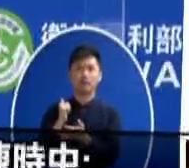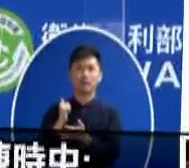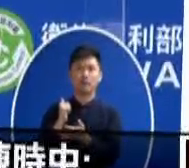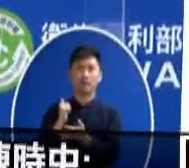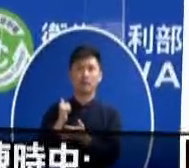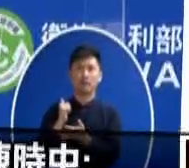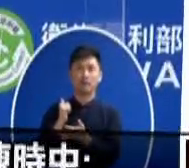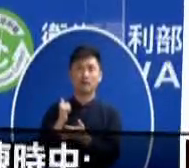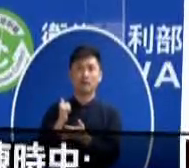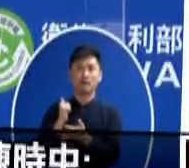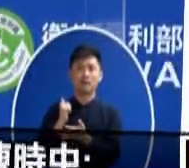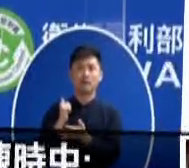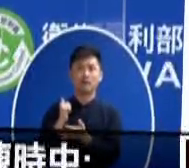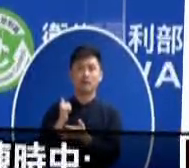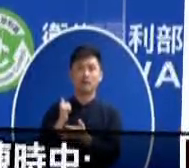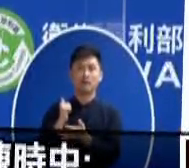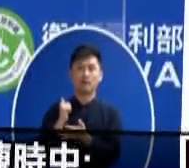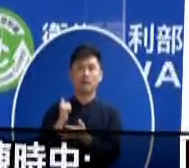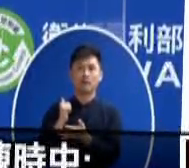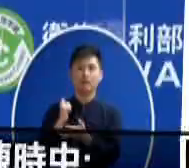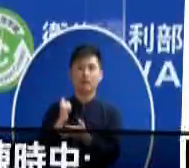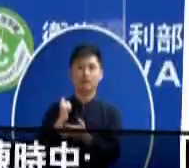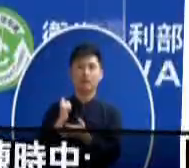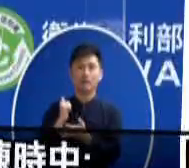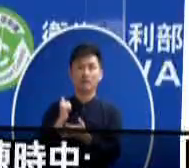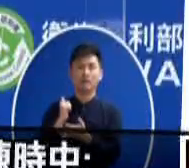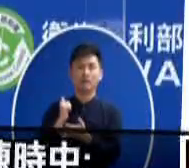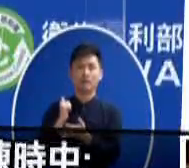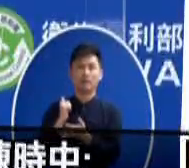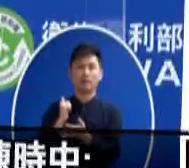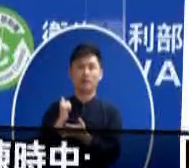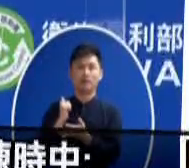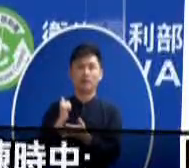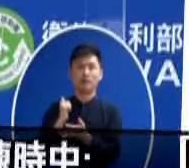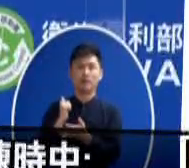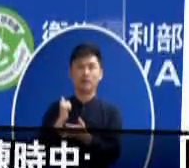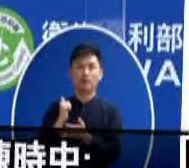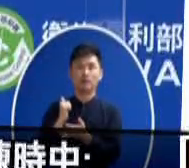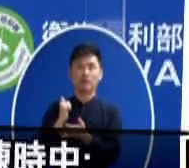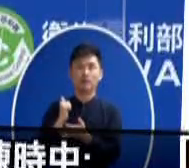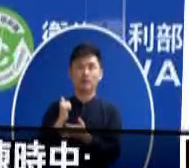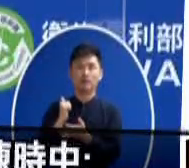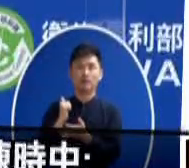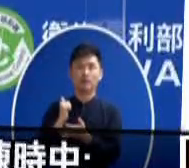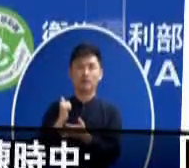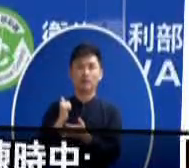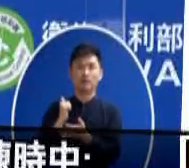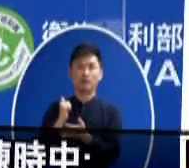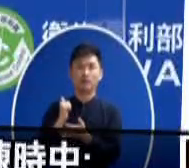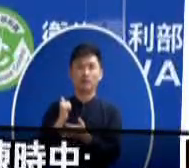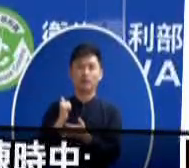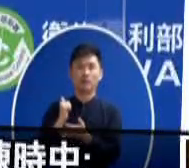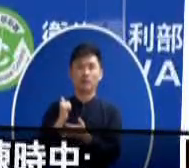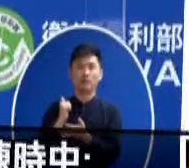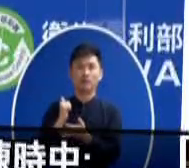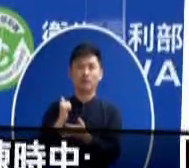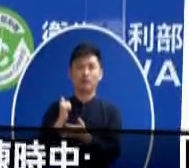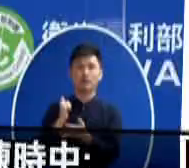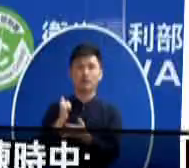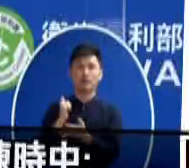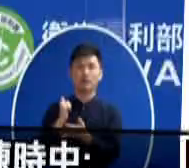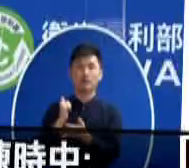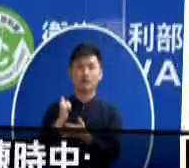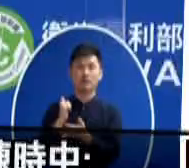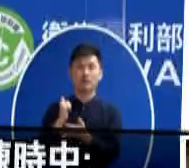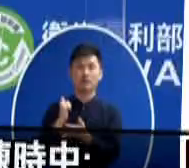调说这个联雅高端其实审查都是同样标准的，其中有包括18位的专家是相同的，而且立院的朝野党团也在